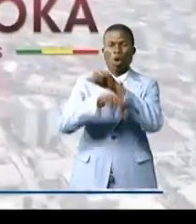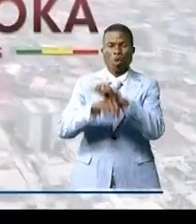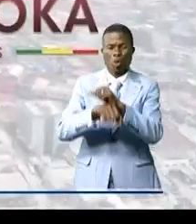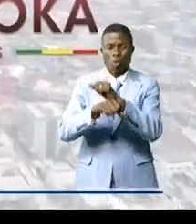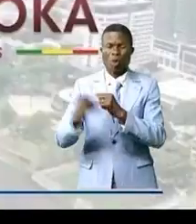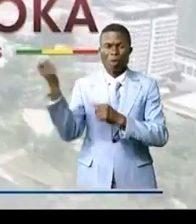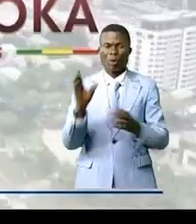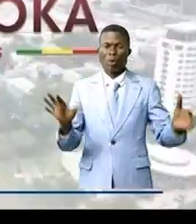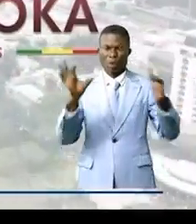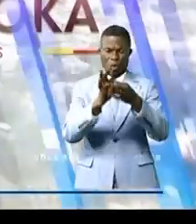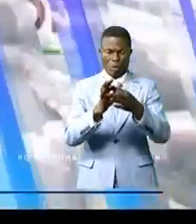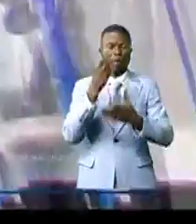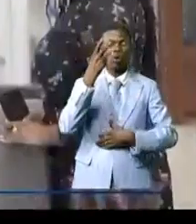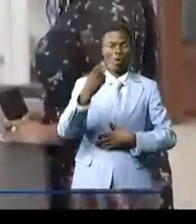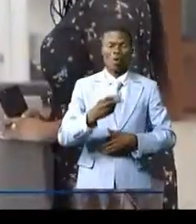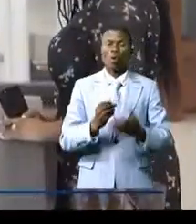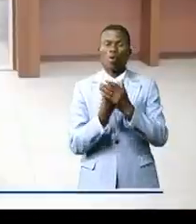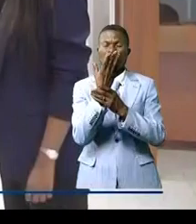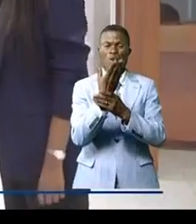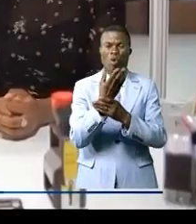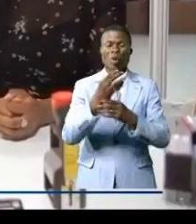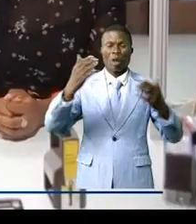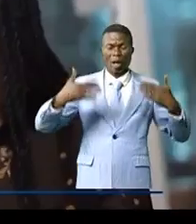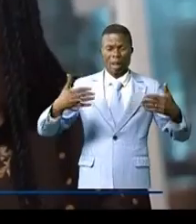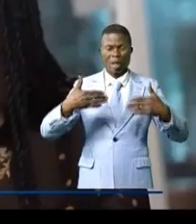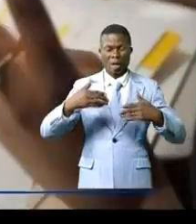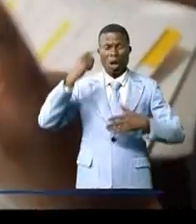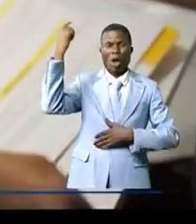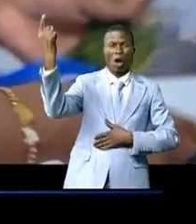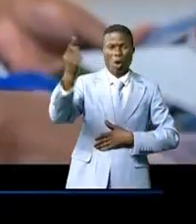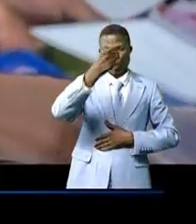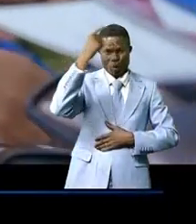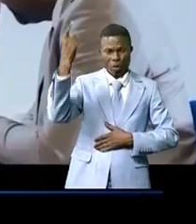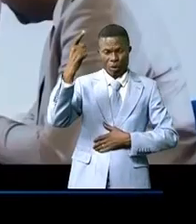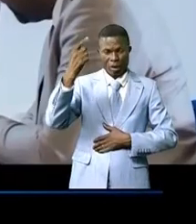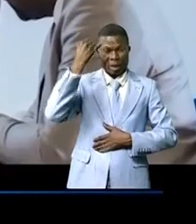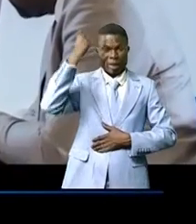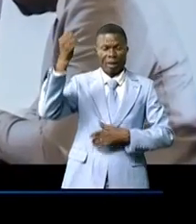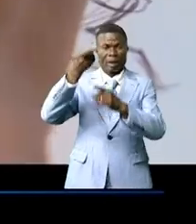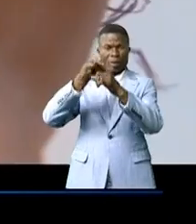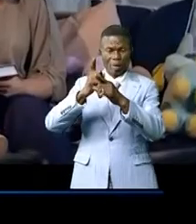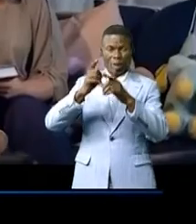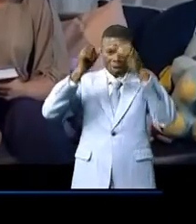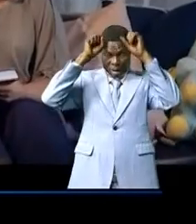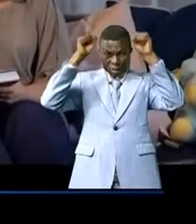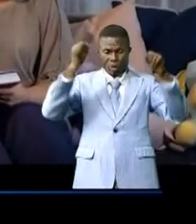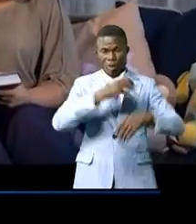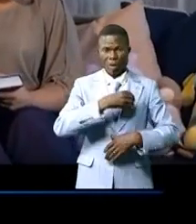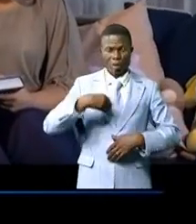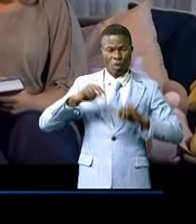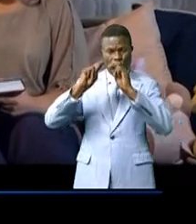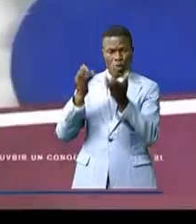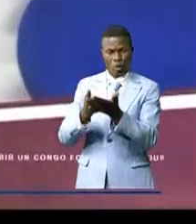Congos voisins, considérés comme poumons écologiques de la planète. Et cela, à l'initiative de la présidente de cette